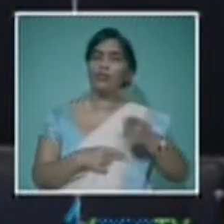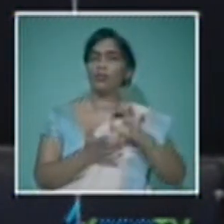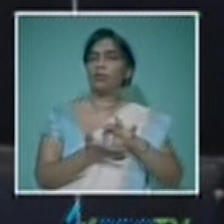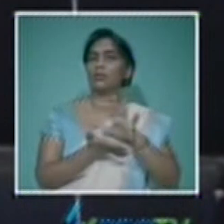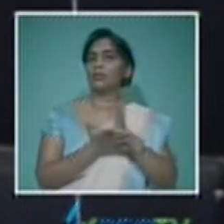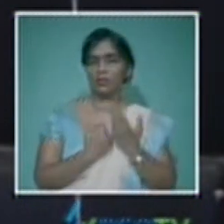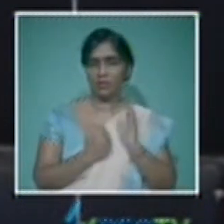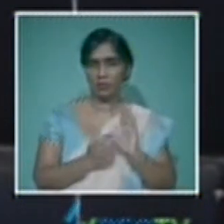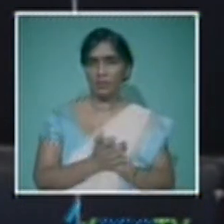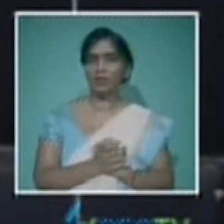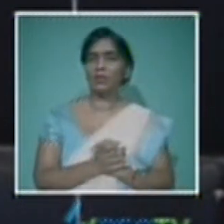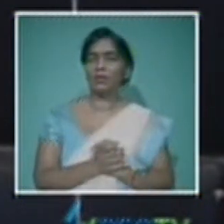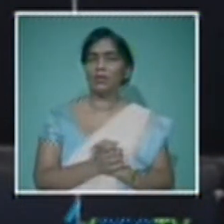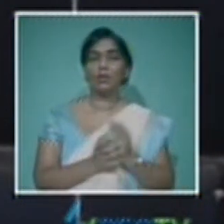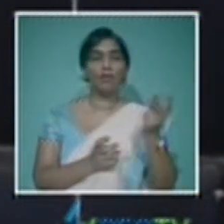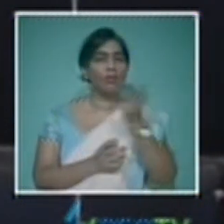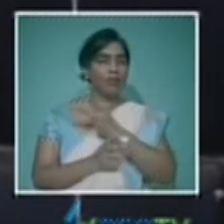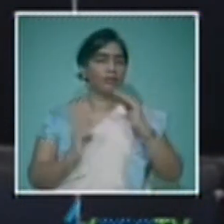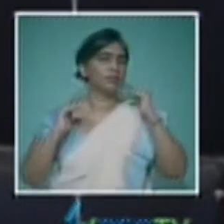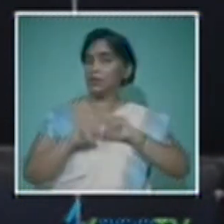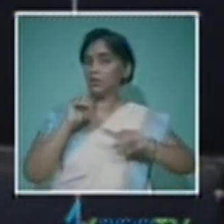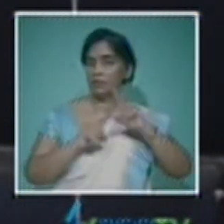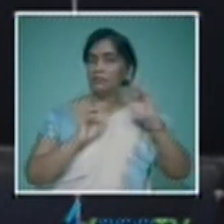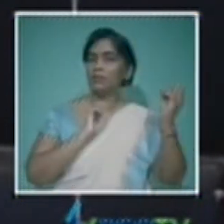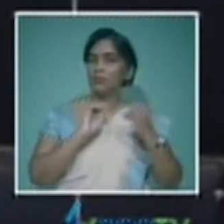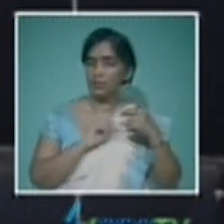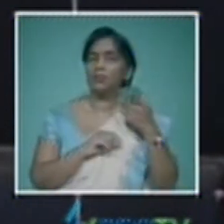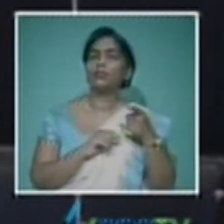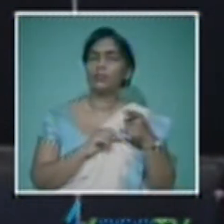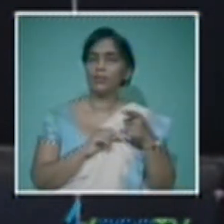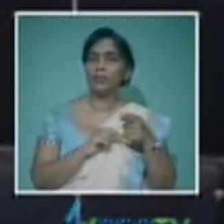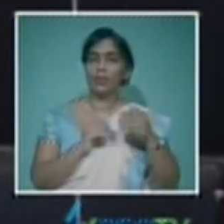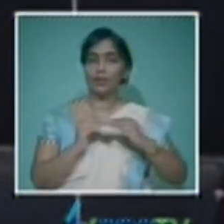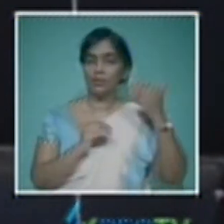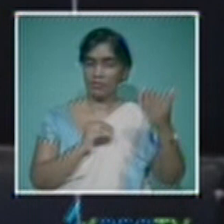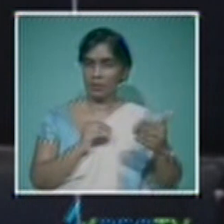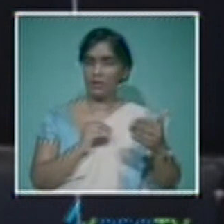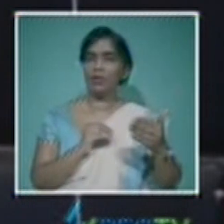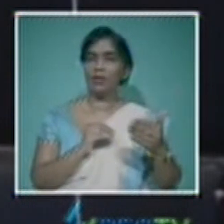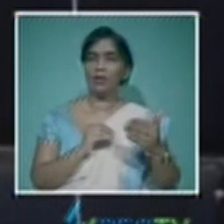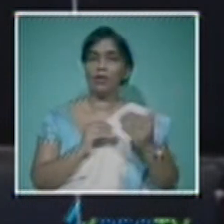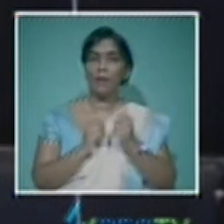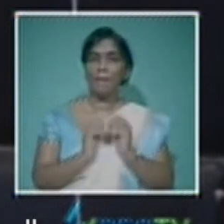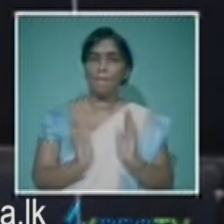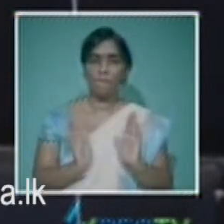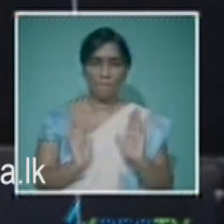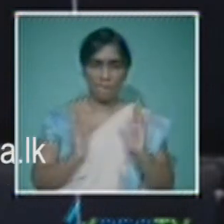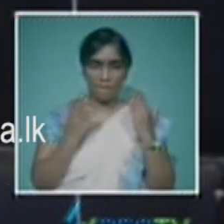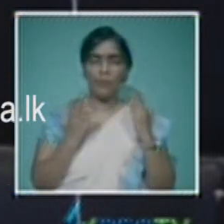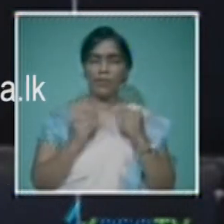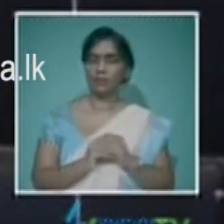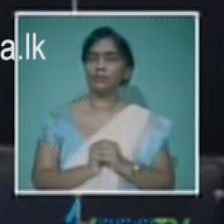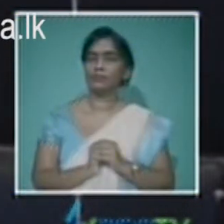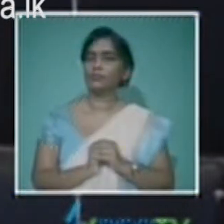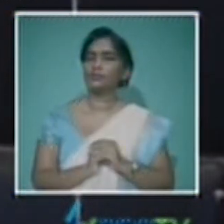ගැනීම අවශ්‍යයි. ද්විපාර්ශ්වික නිල මට්ටමේ සාකච්ඡා මේ ළඟට ආරම්භ කිරීමට